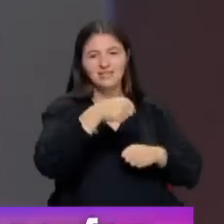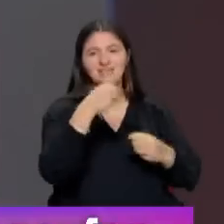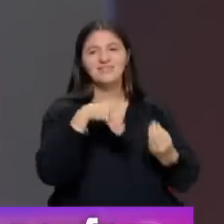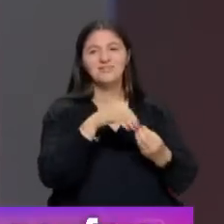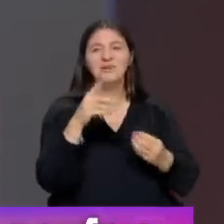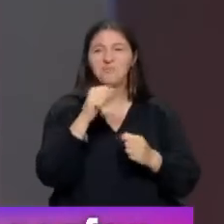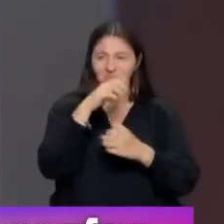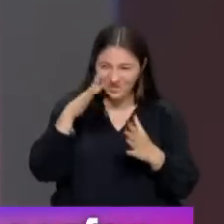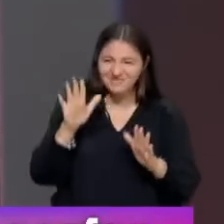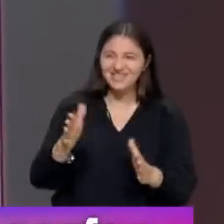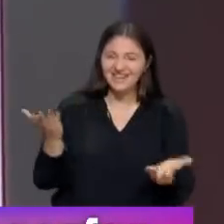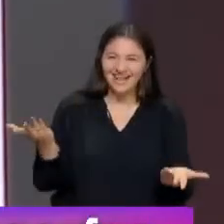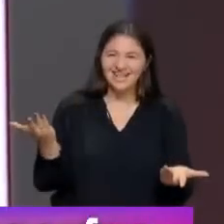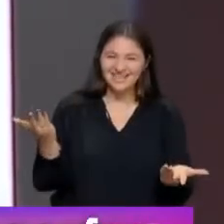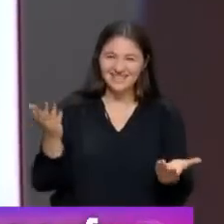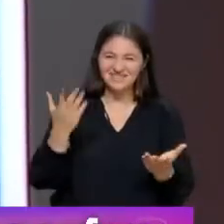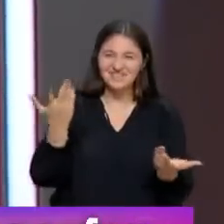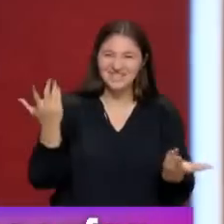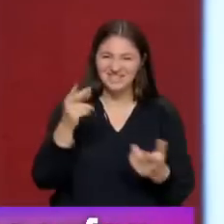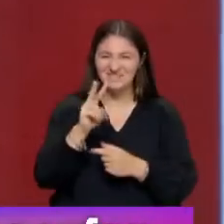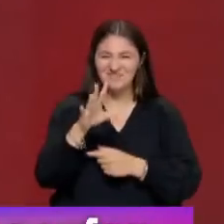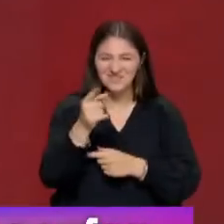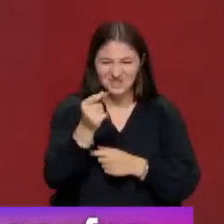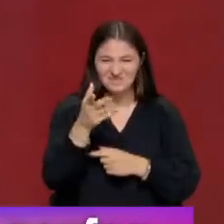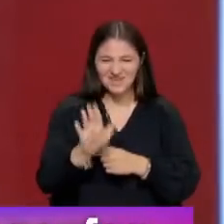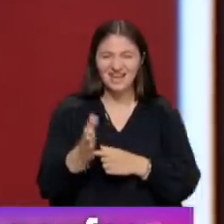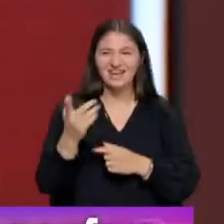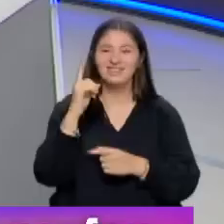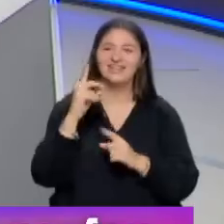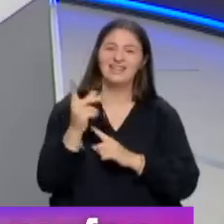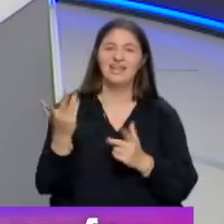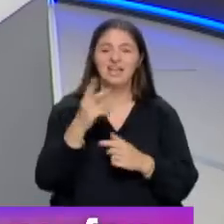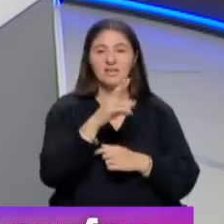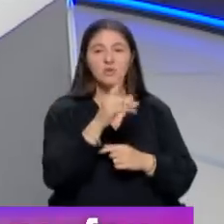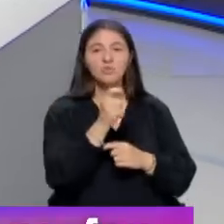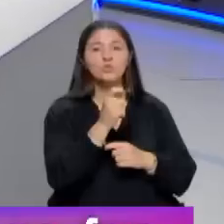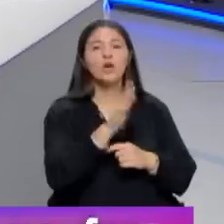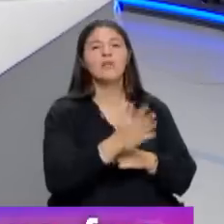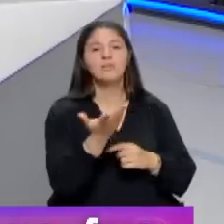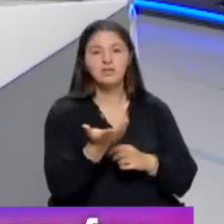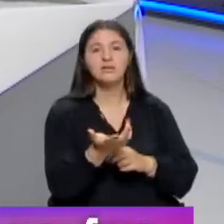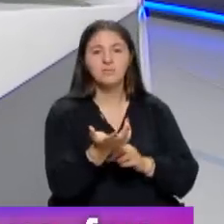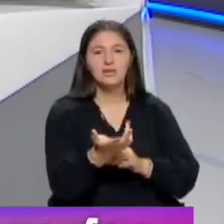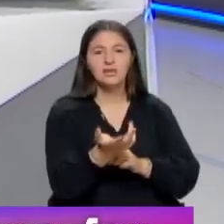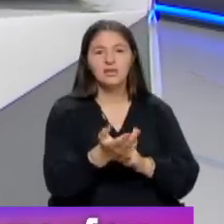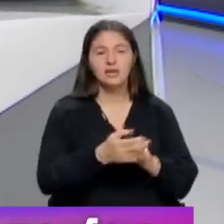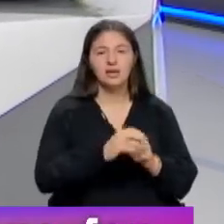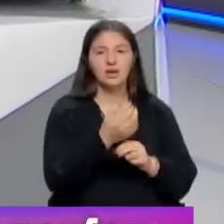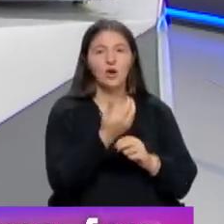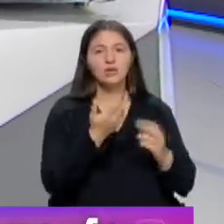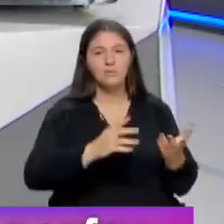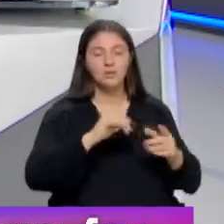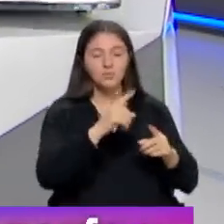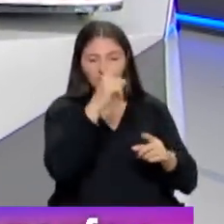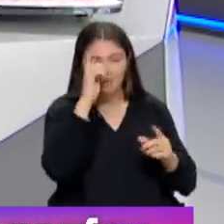geldi 25 kuruş mu kaldı hikaye yani 25 kuruş kalmadı Tabii Ee o zaman